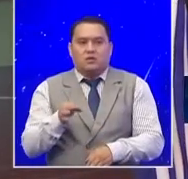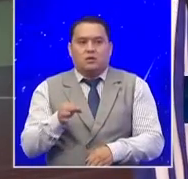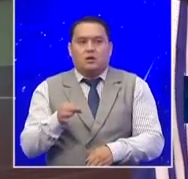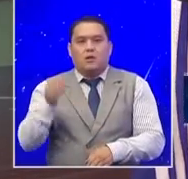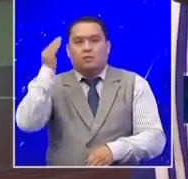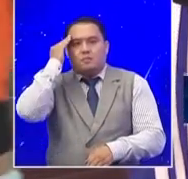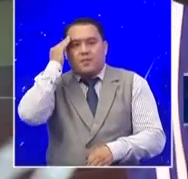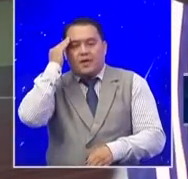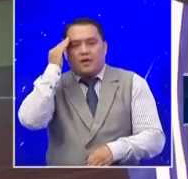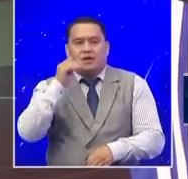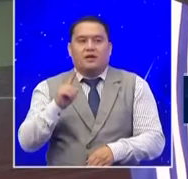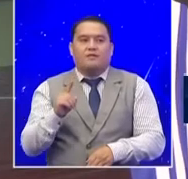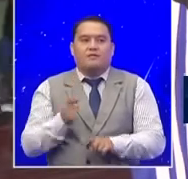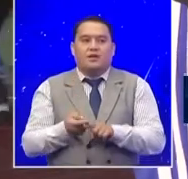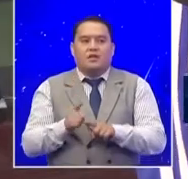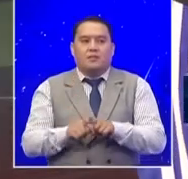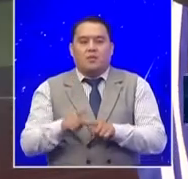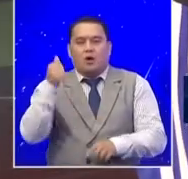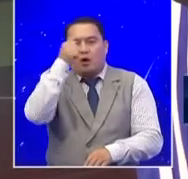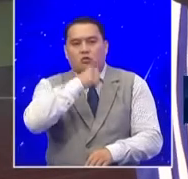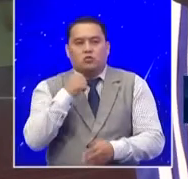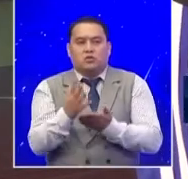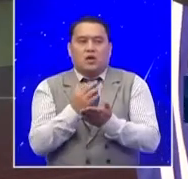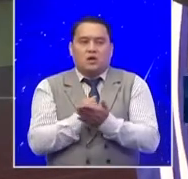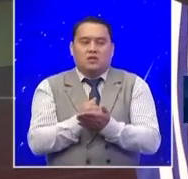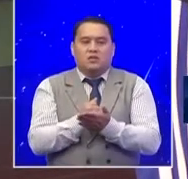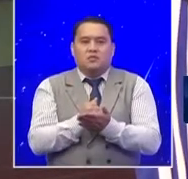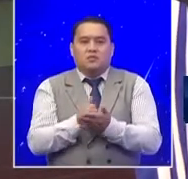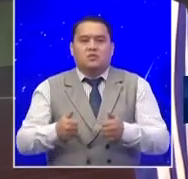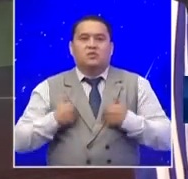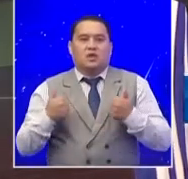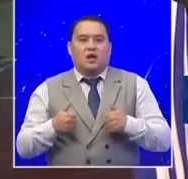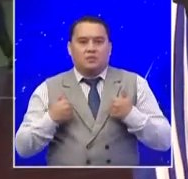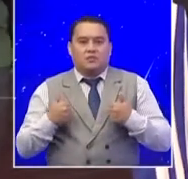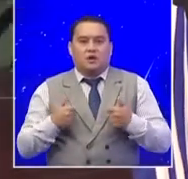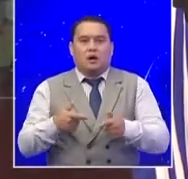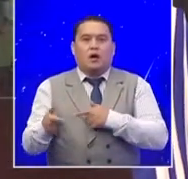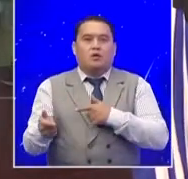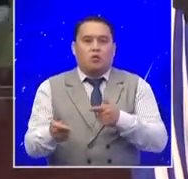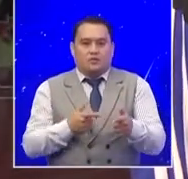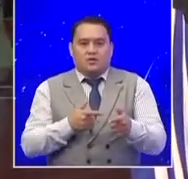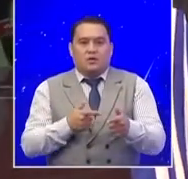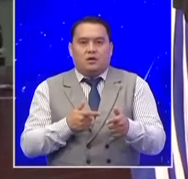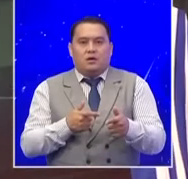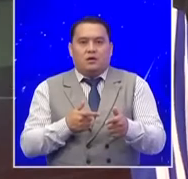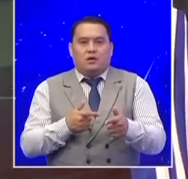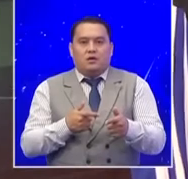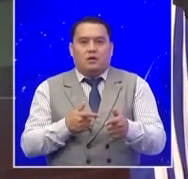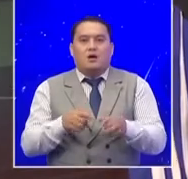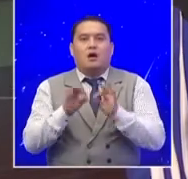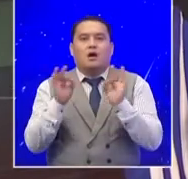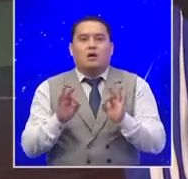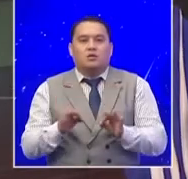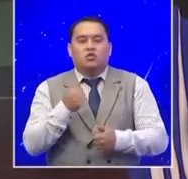Меры предосторожности в это время мы сохраняем, стараемся сохранять. Готовимся к осеннему